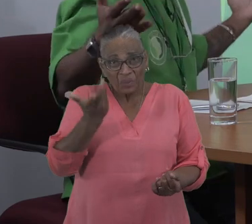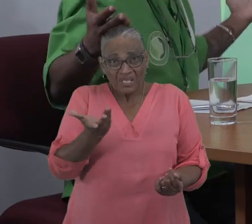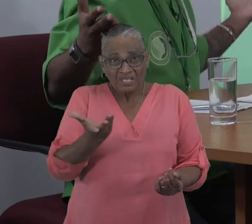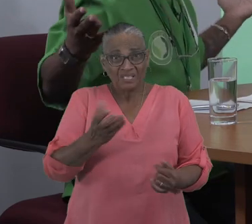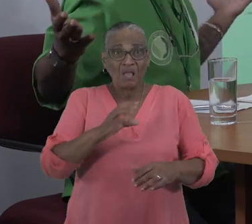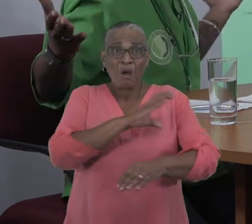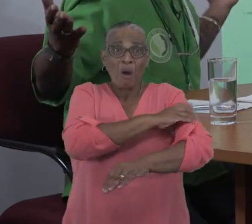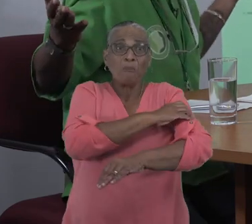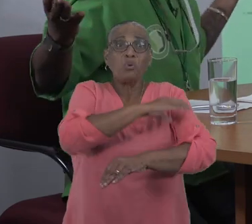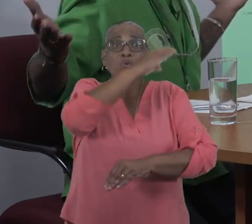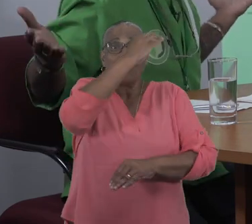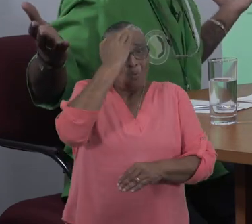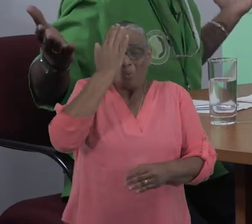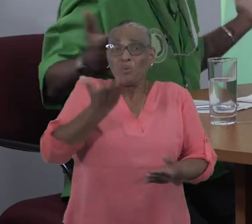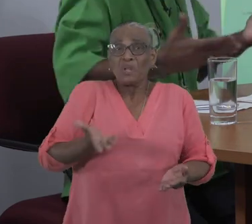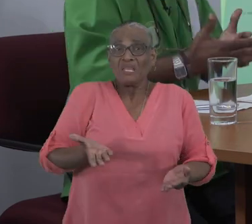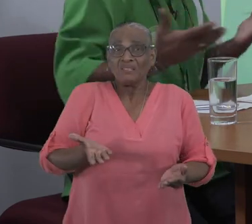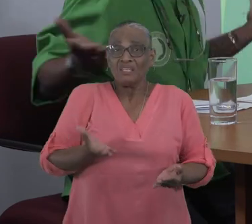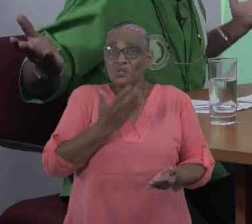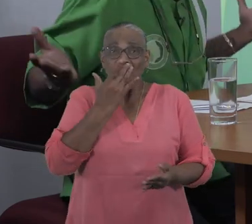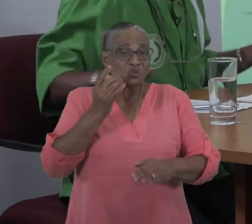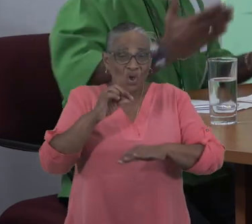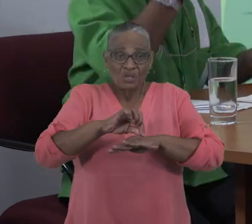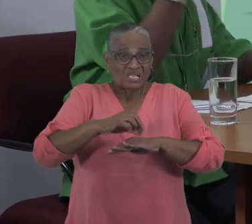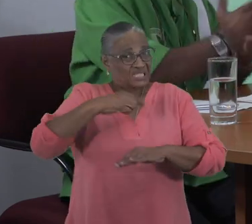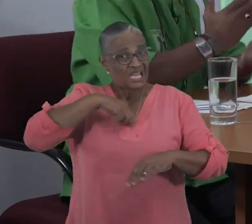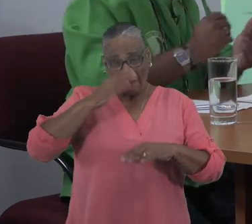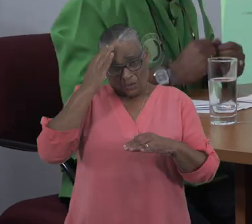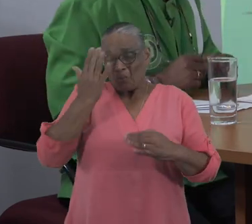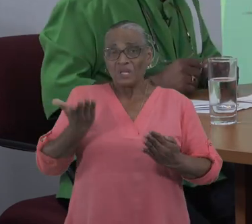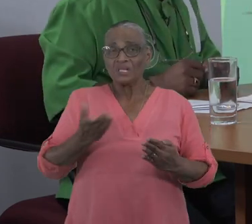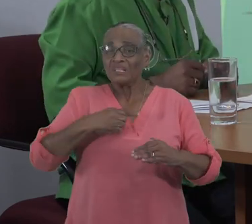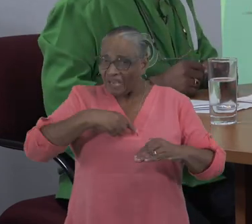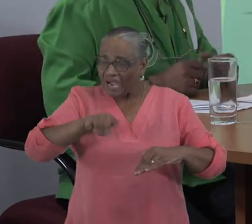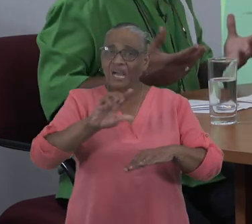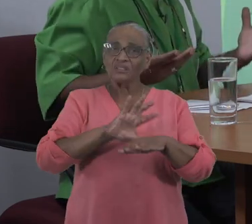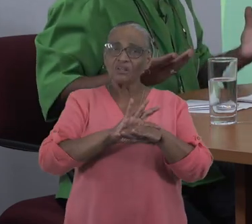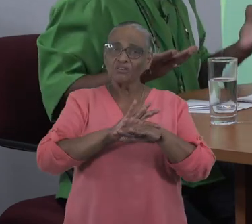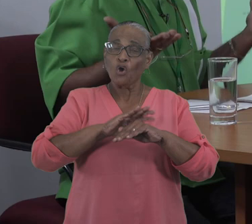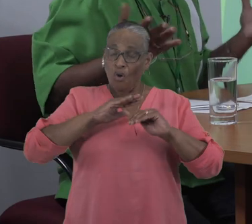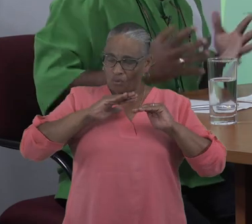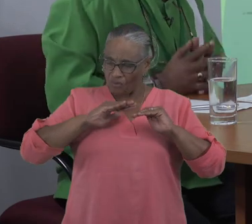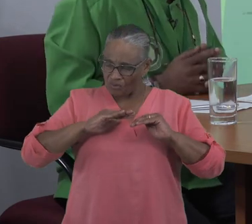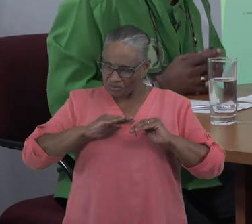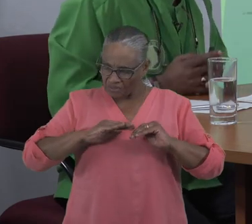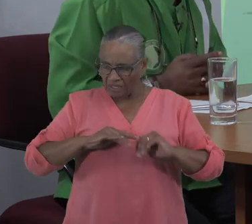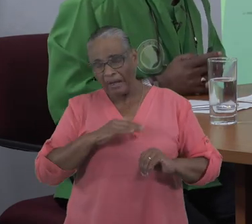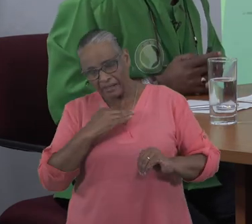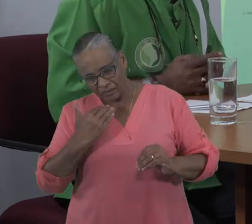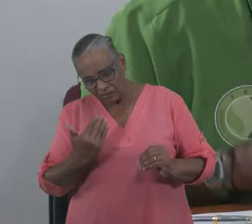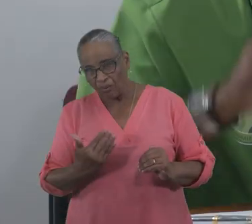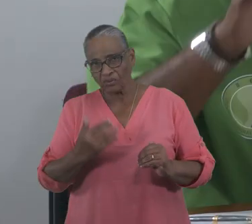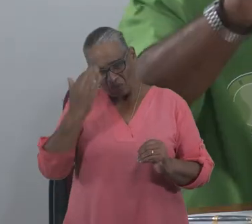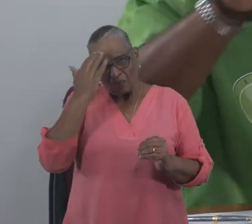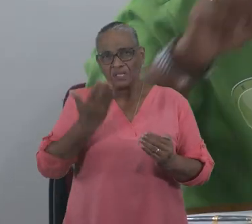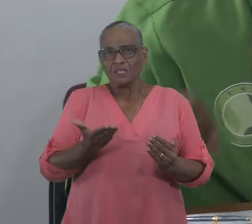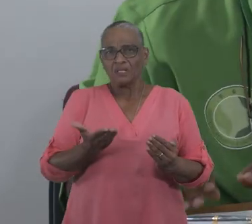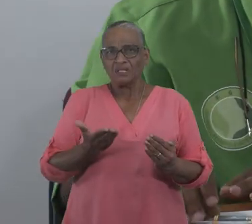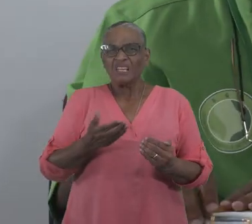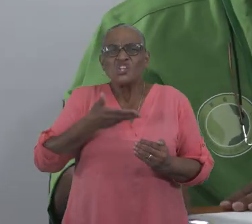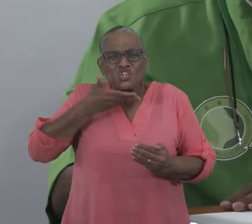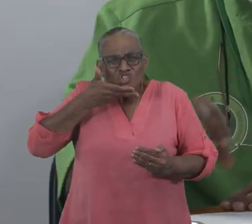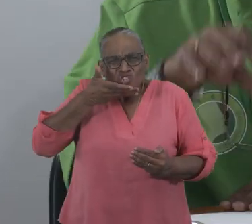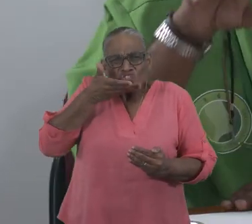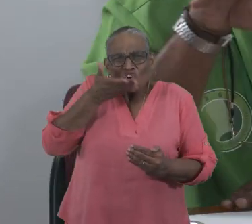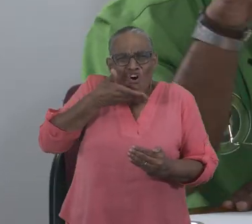vier niks. Dat is een broer. Gewoon niet wakker vrij naar mijn naki. Silent killer. Silent killer, hier is een taki. En zei ik aan